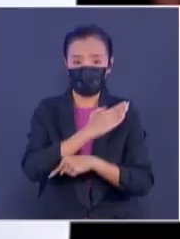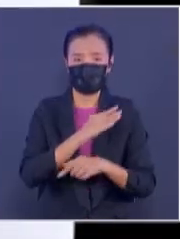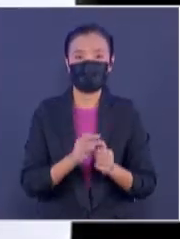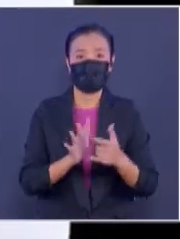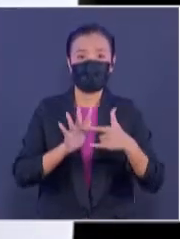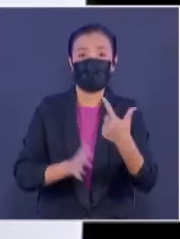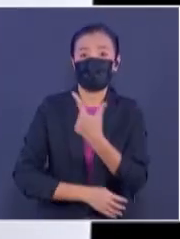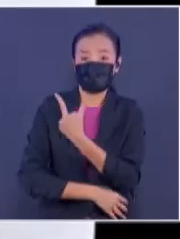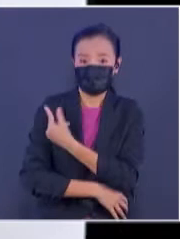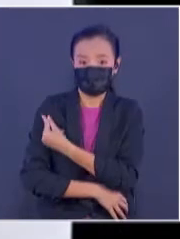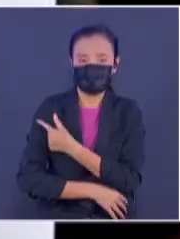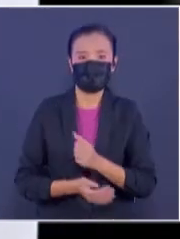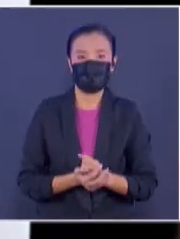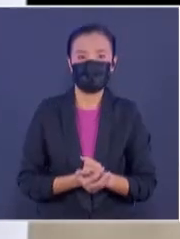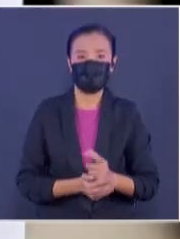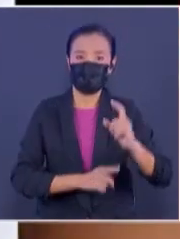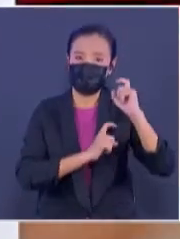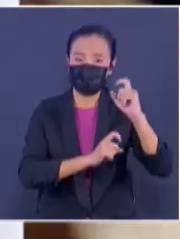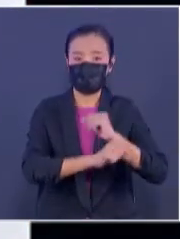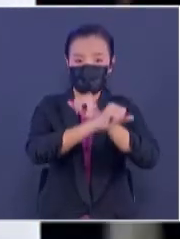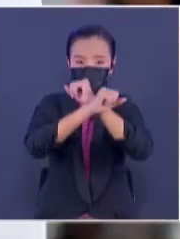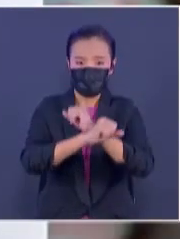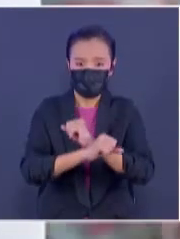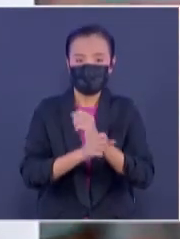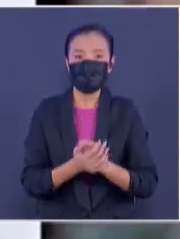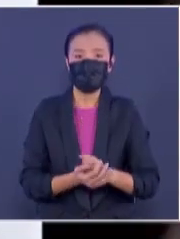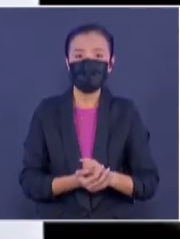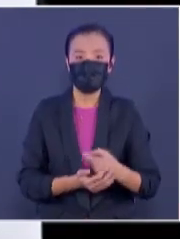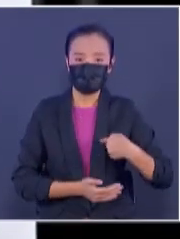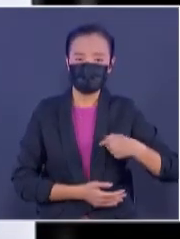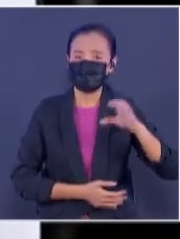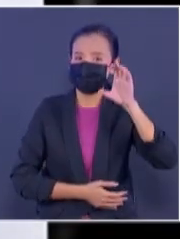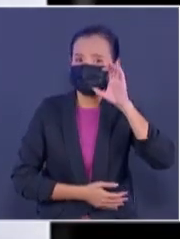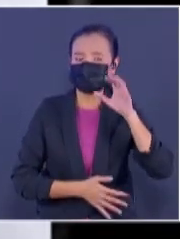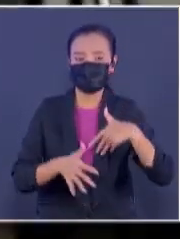กับวัคซีนเกี่ยวกับความปลอดภัยเกี่ยวกับความเชื่อใจของพี่น้องประชาชนนะฮะ